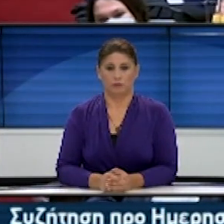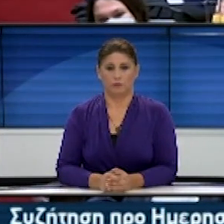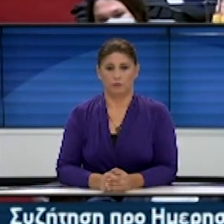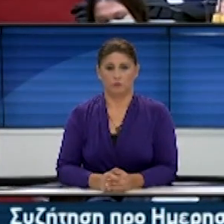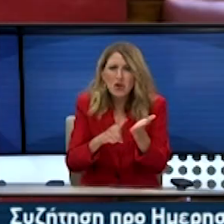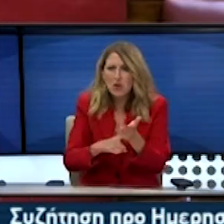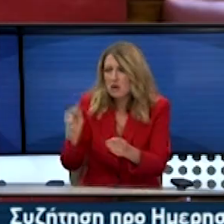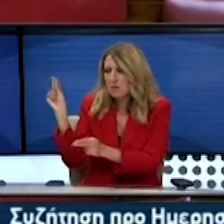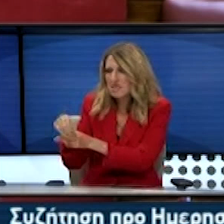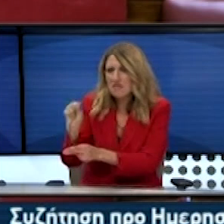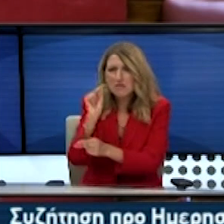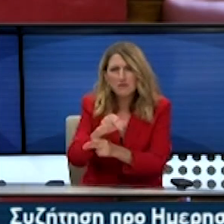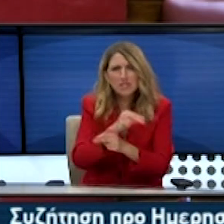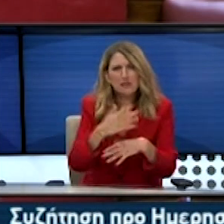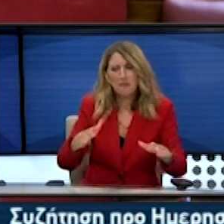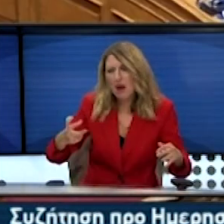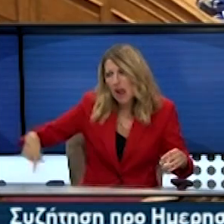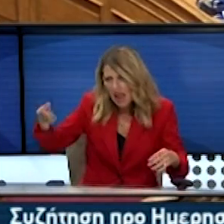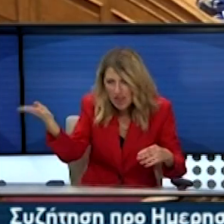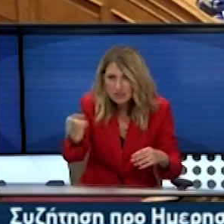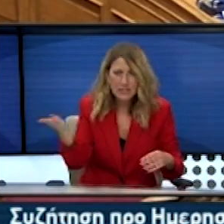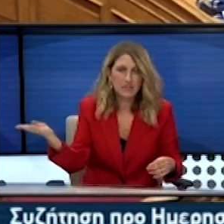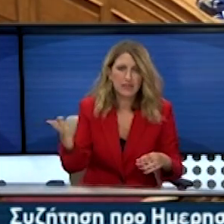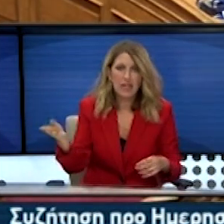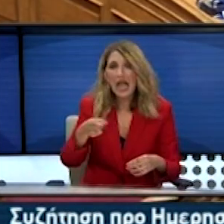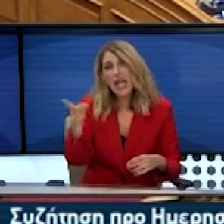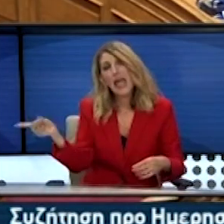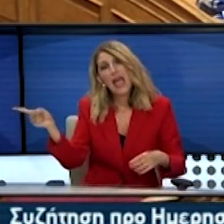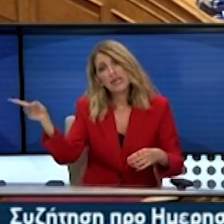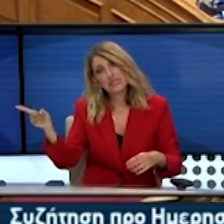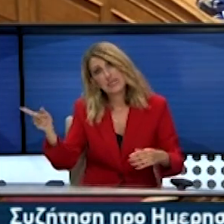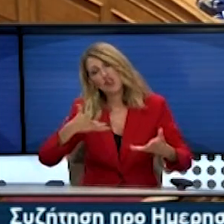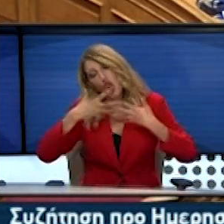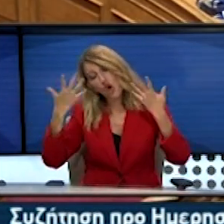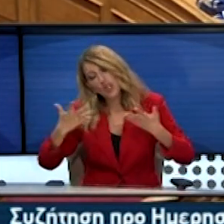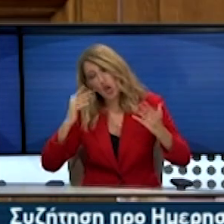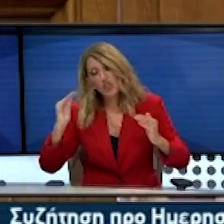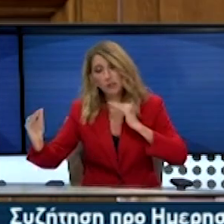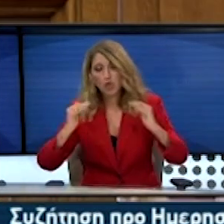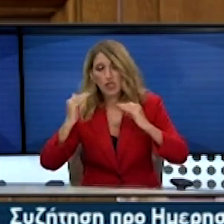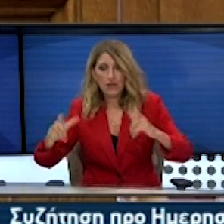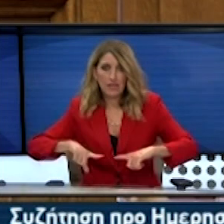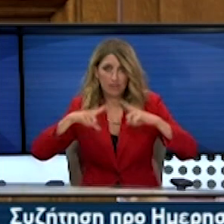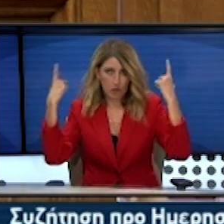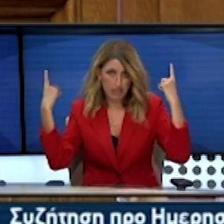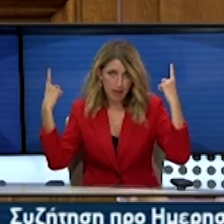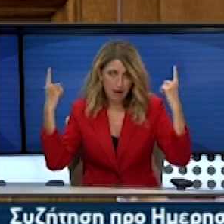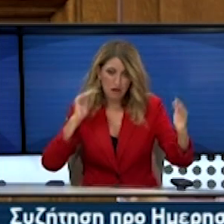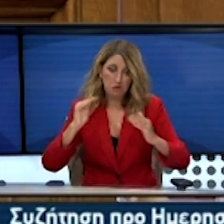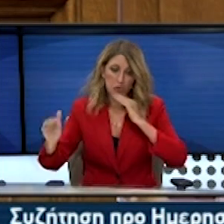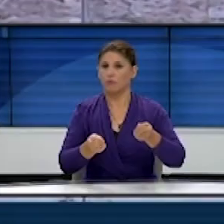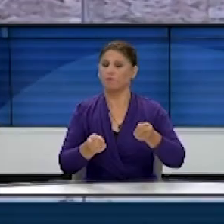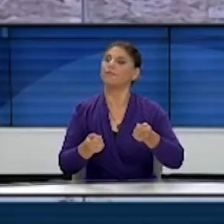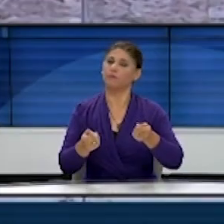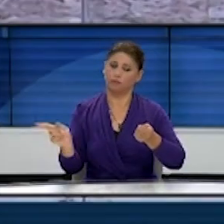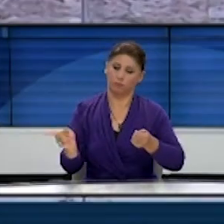διήμερη επίσκεψη στο Βερολίνο. Ο πρόεδρος του ΣΥΡΙΖΑ έχει διπλή αποστολή, αφενός θέλει να έρθει σε επαφή με την Ομογένεια